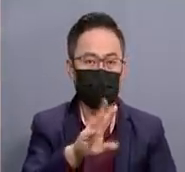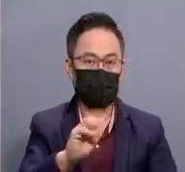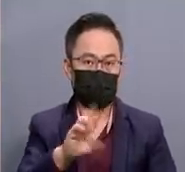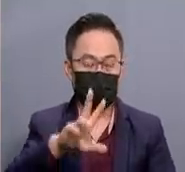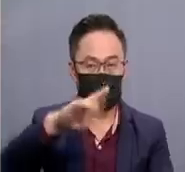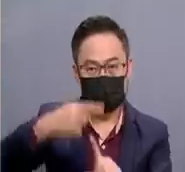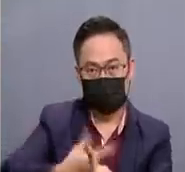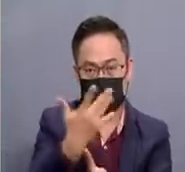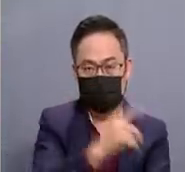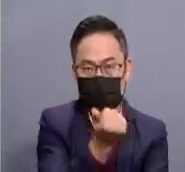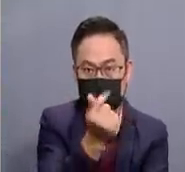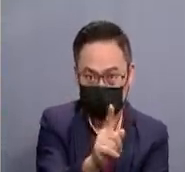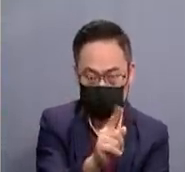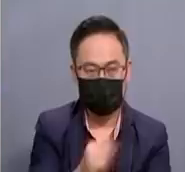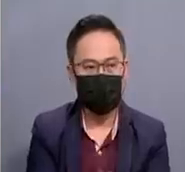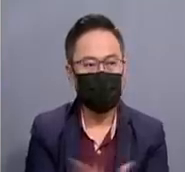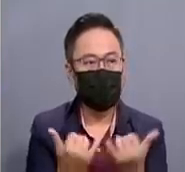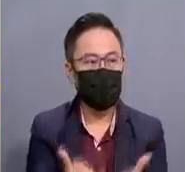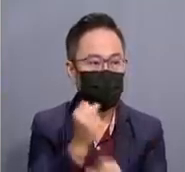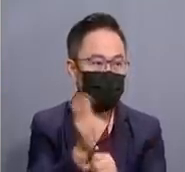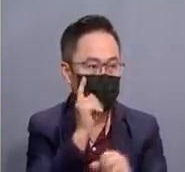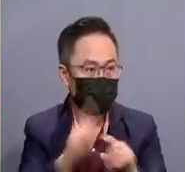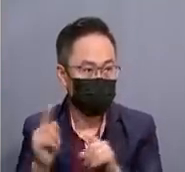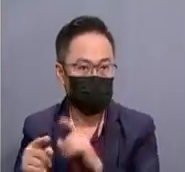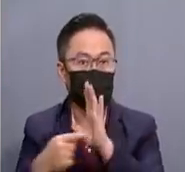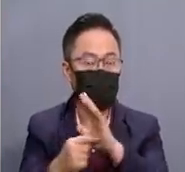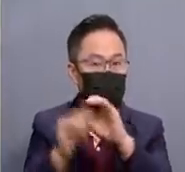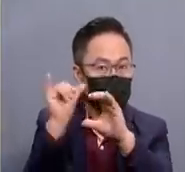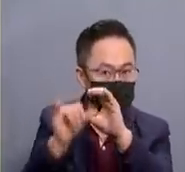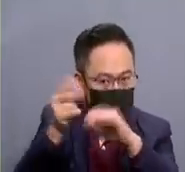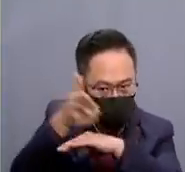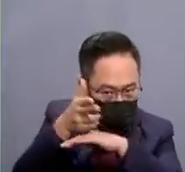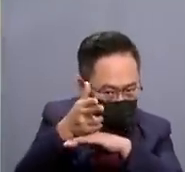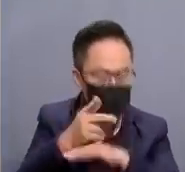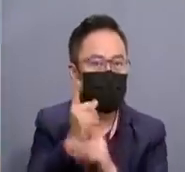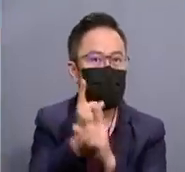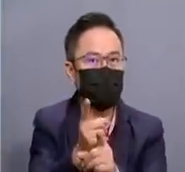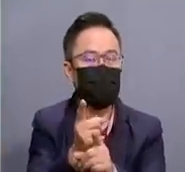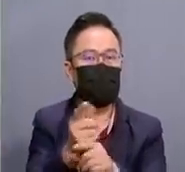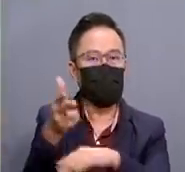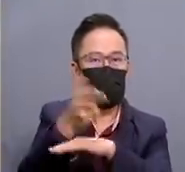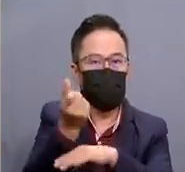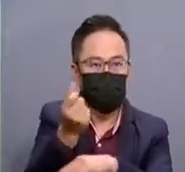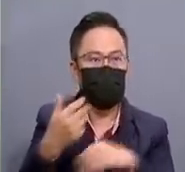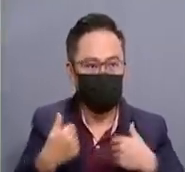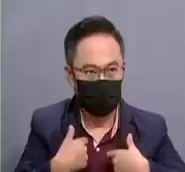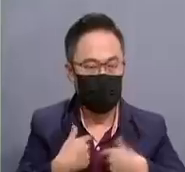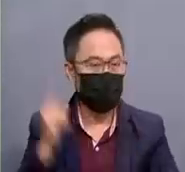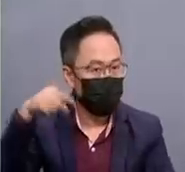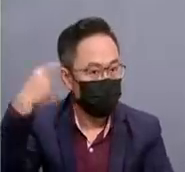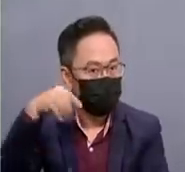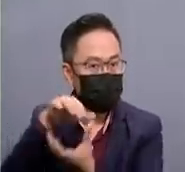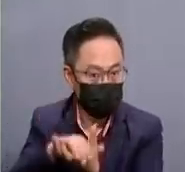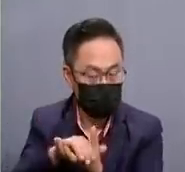แขนงต่างๆรวมทั้งยูทูบเบอร์ครับมาติดก่อติดความเคลื่อนไหวจำนวนมากครับนางสมพรหลับโพหรือป้าแตนพญาลุงพ